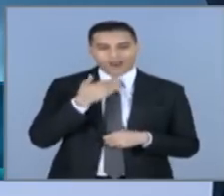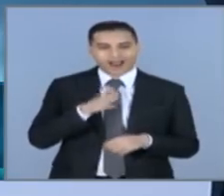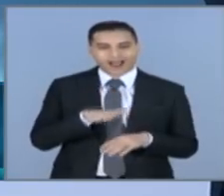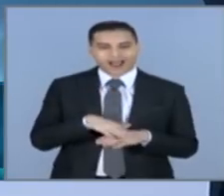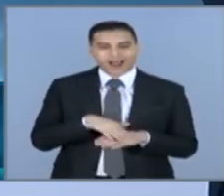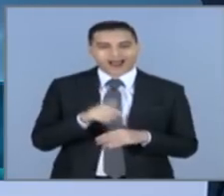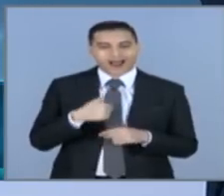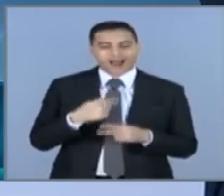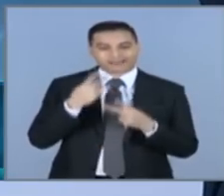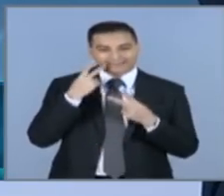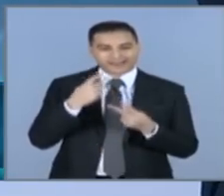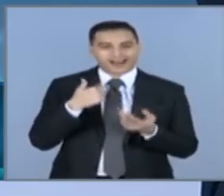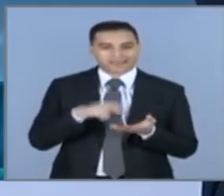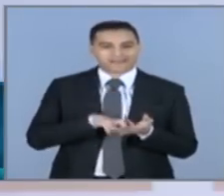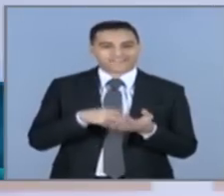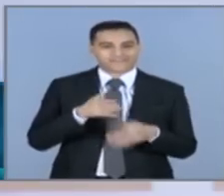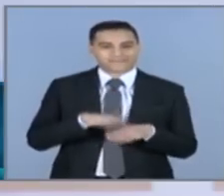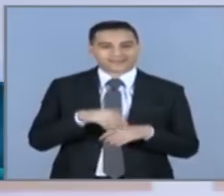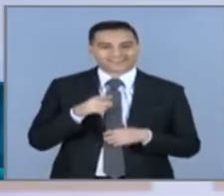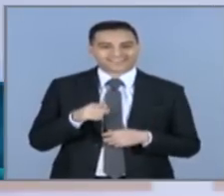لحاجه انا كمان عندي فوبيا منها،